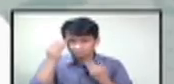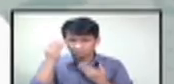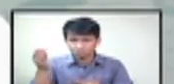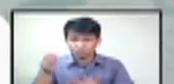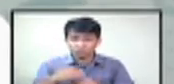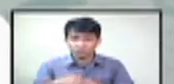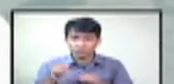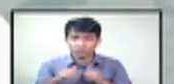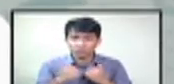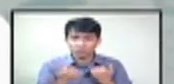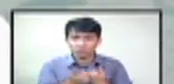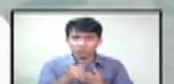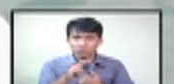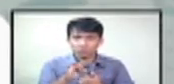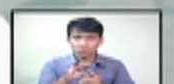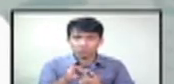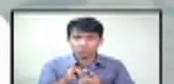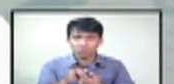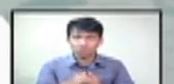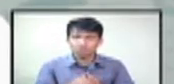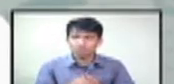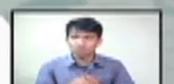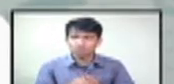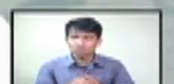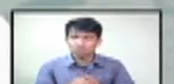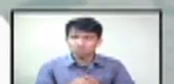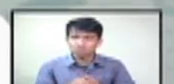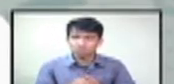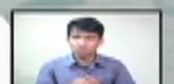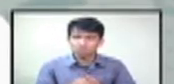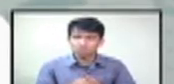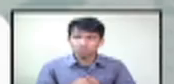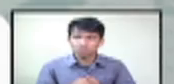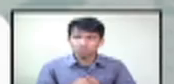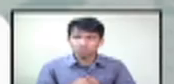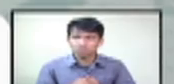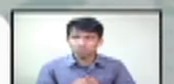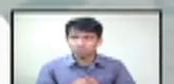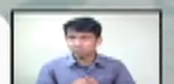sa kanilang agency, Sir Raymond?